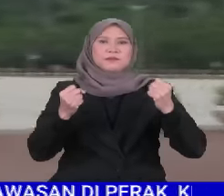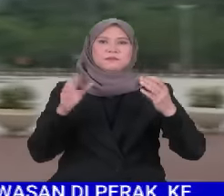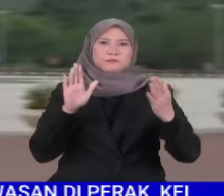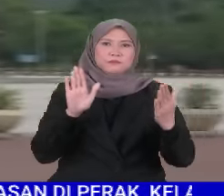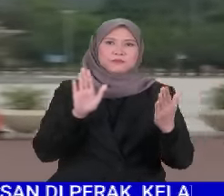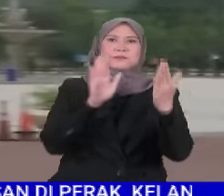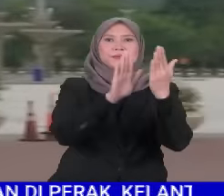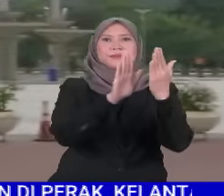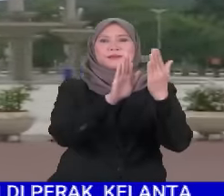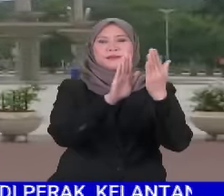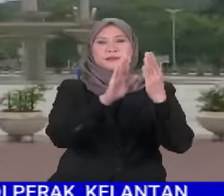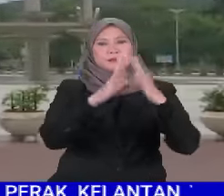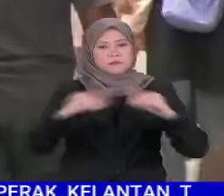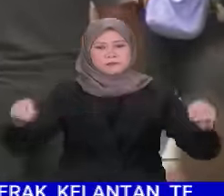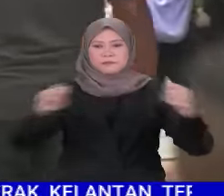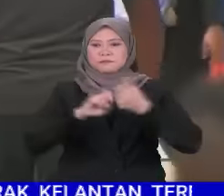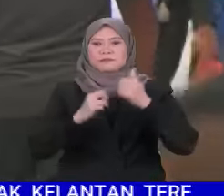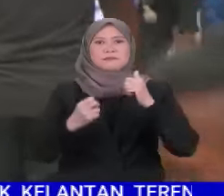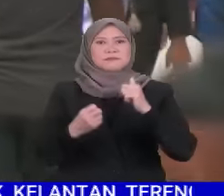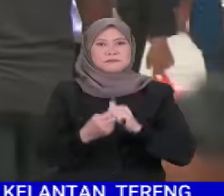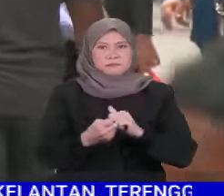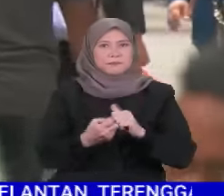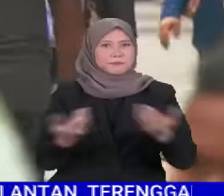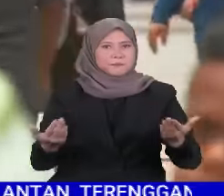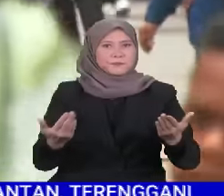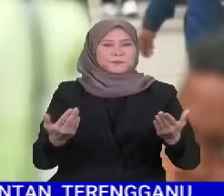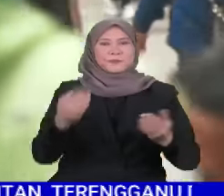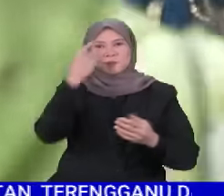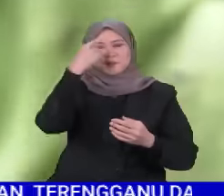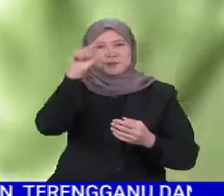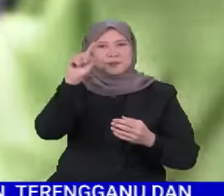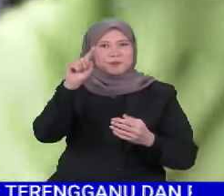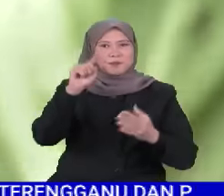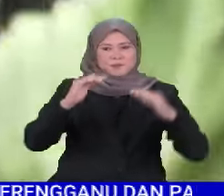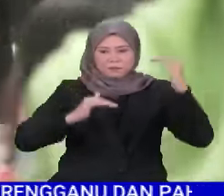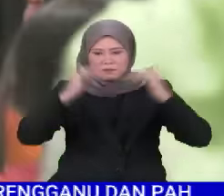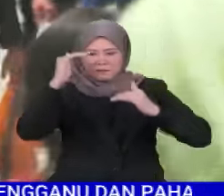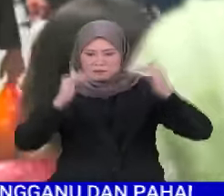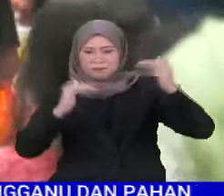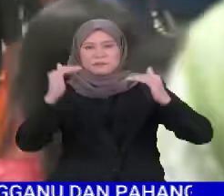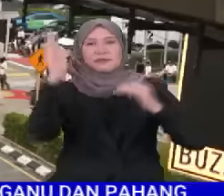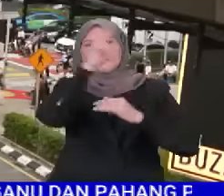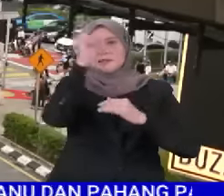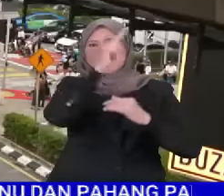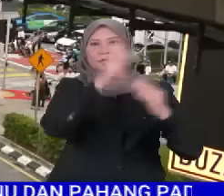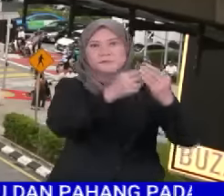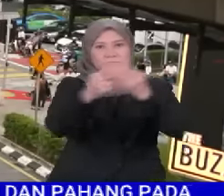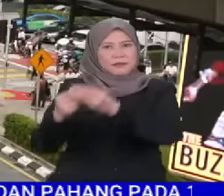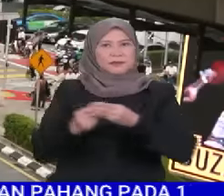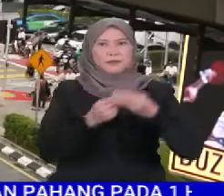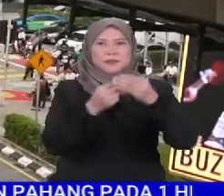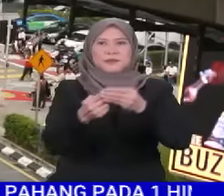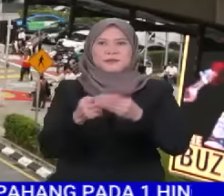mendepani dan mengatasi ancaman terhadap bejitimasi dan stability kerajaan perpaduan